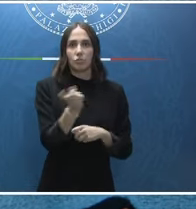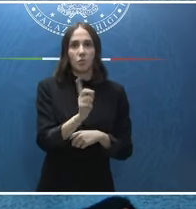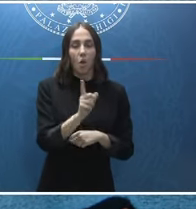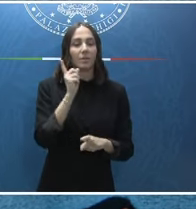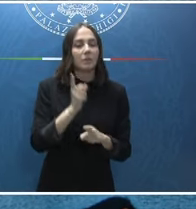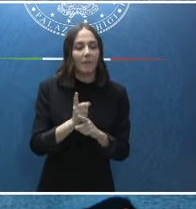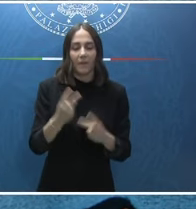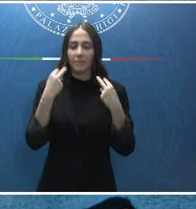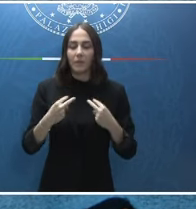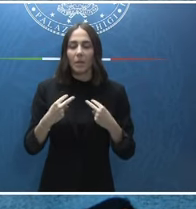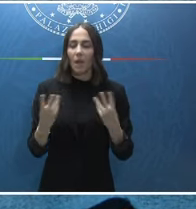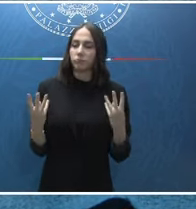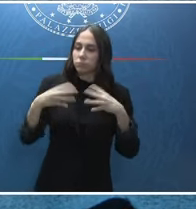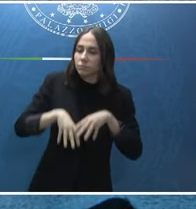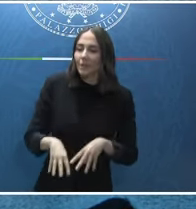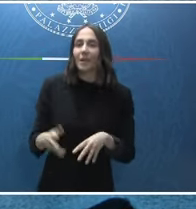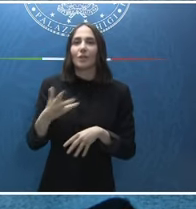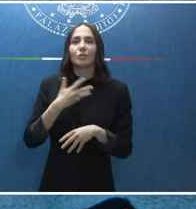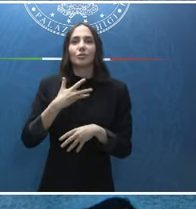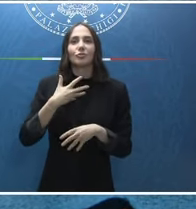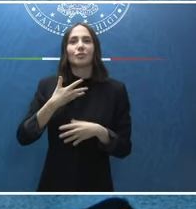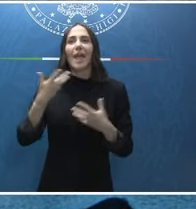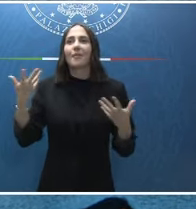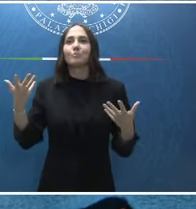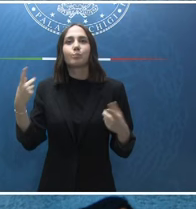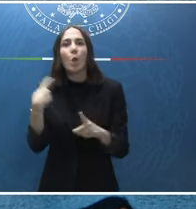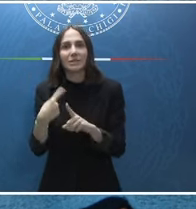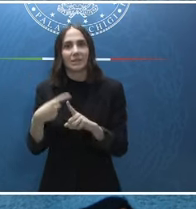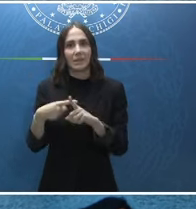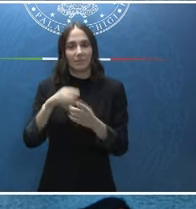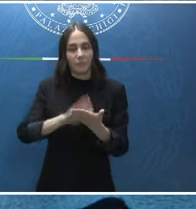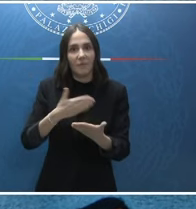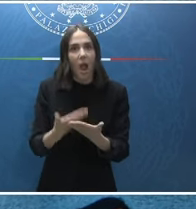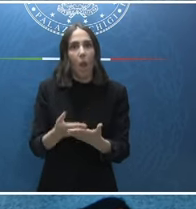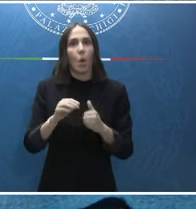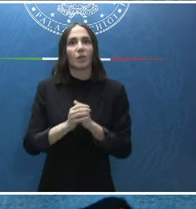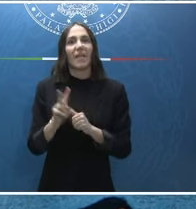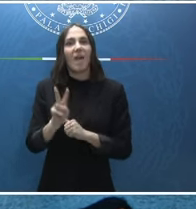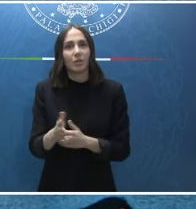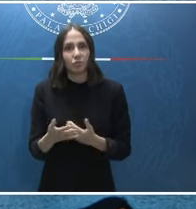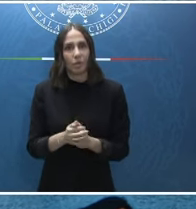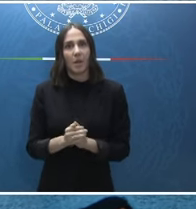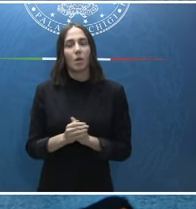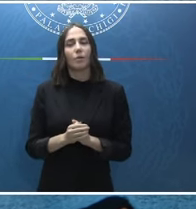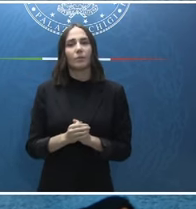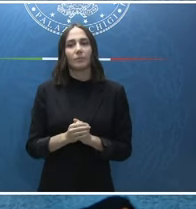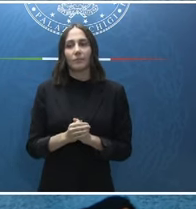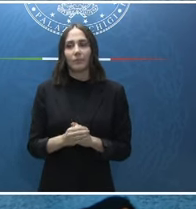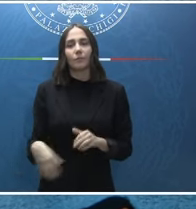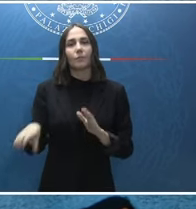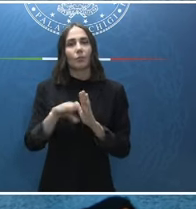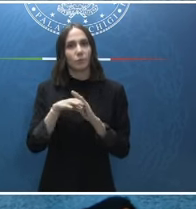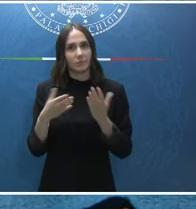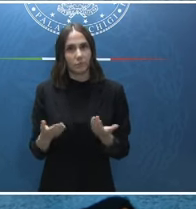vita organizzata che ci abbia profumo di Costituzione e che già abbia anche profumo di Vangelo. Cari giovani, concludo